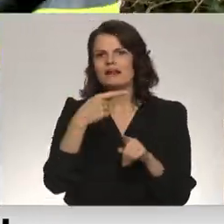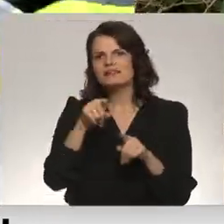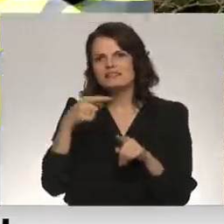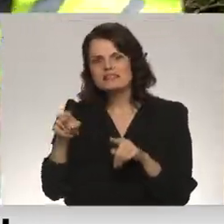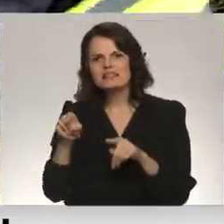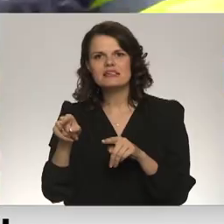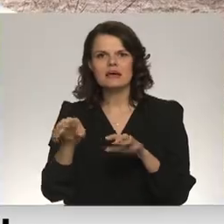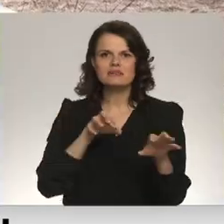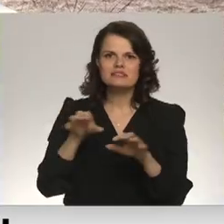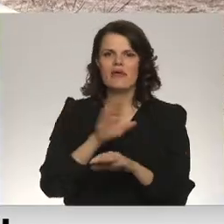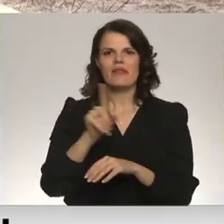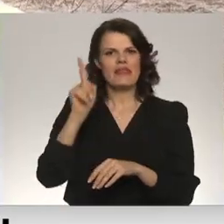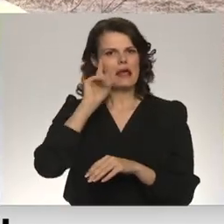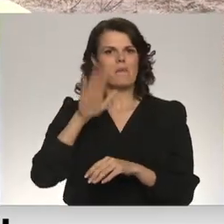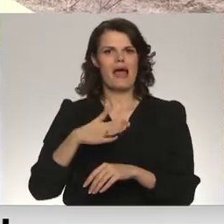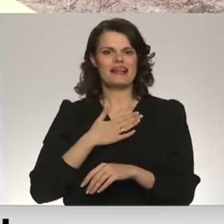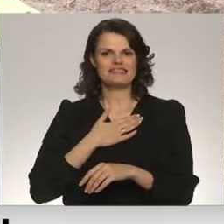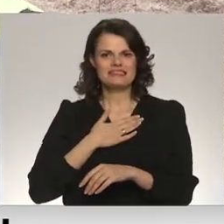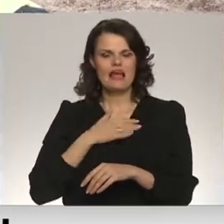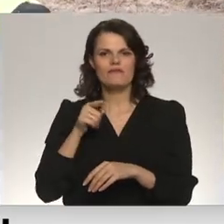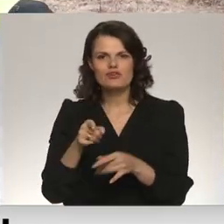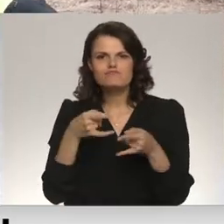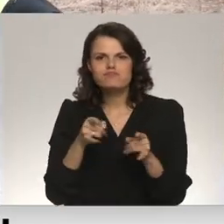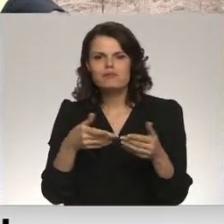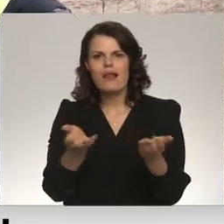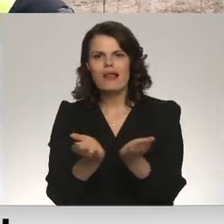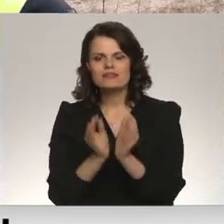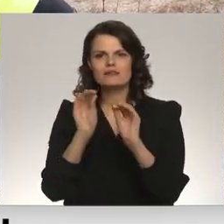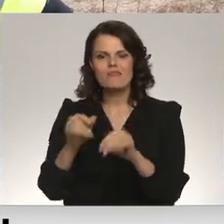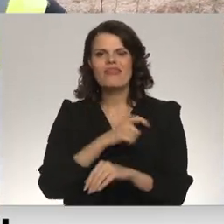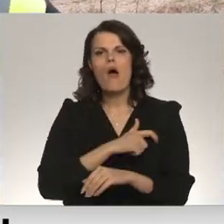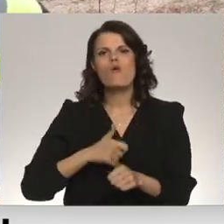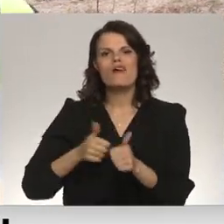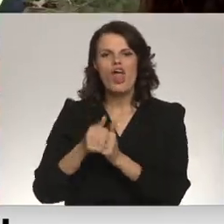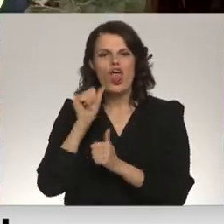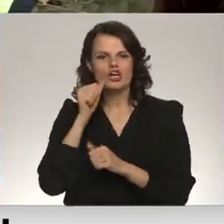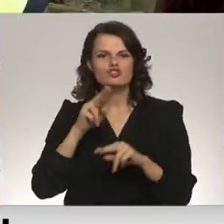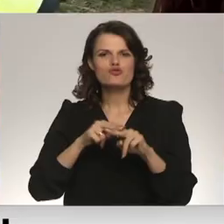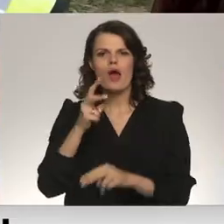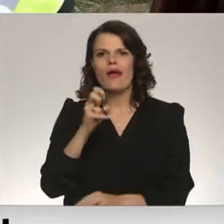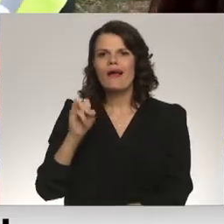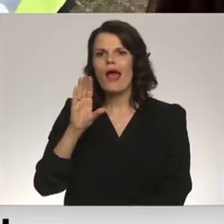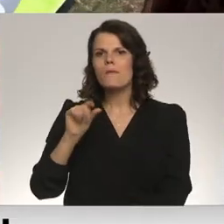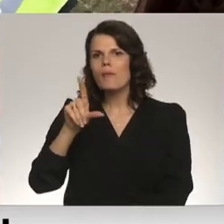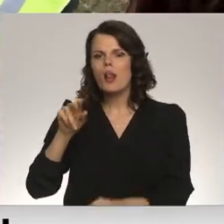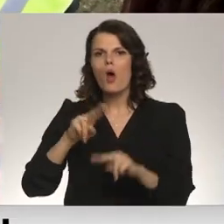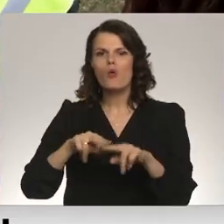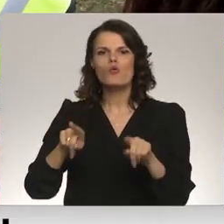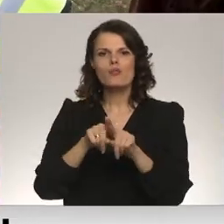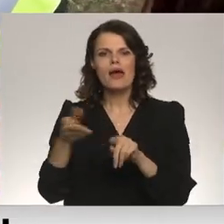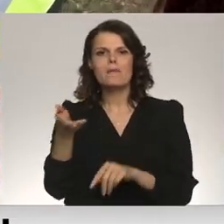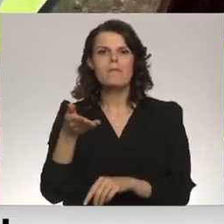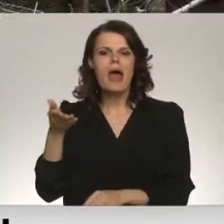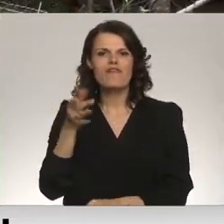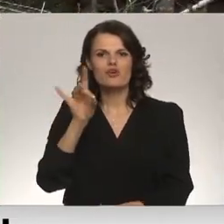lopiņiem, nevis tikai par sevi. Nārsta līgzdas izvietos Daugavā pie Ikšķiles un Kaibeles, arī augšpus Pļaviņu